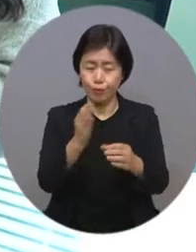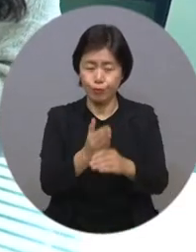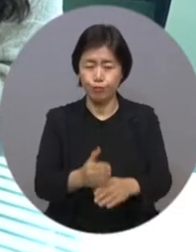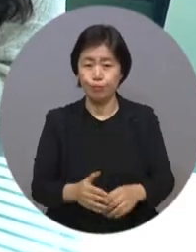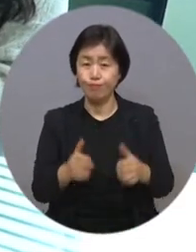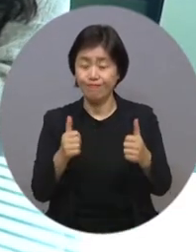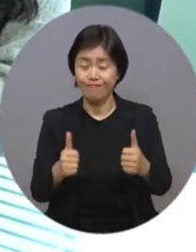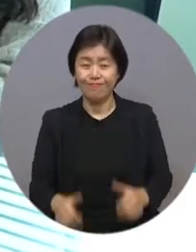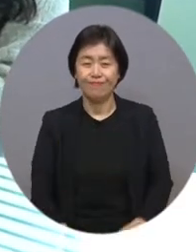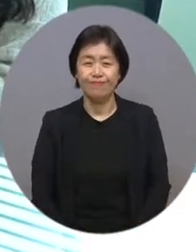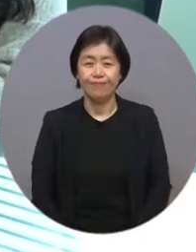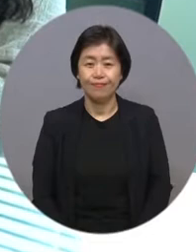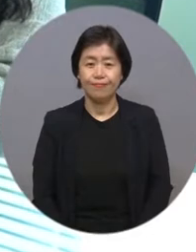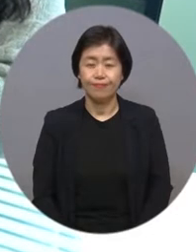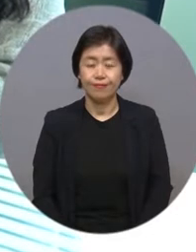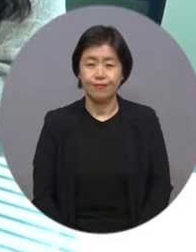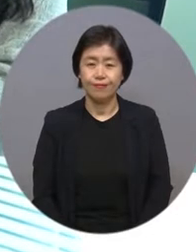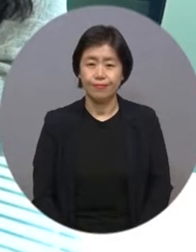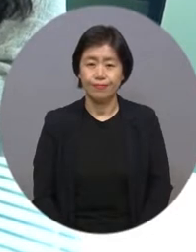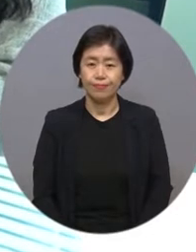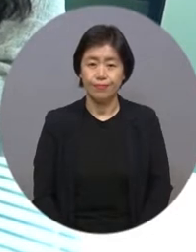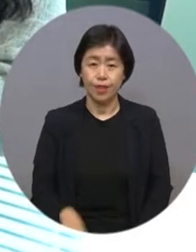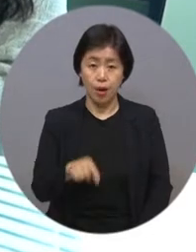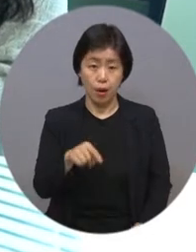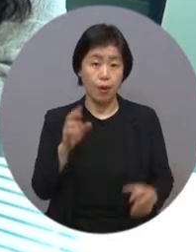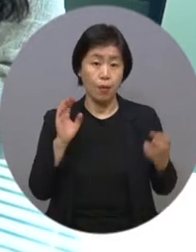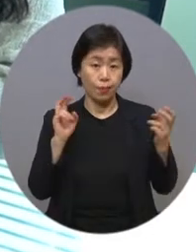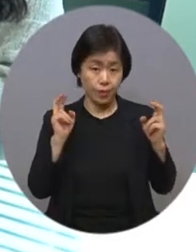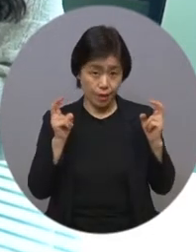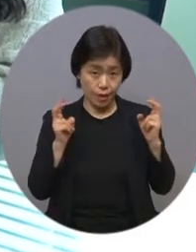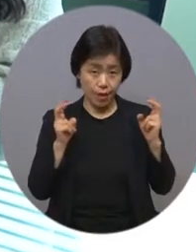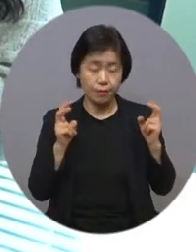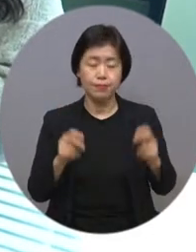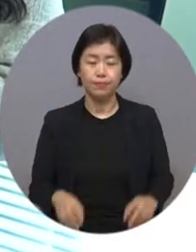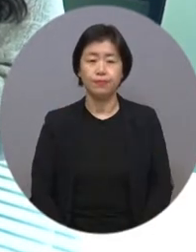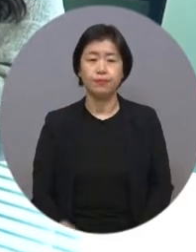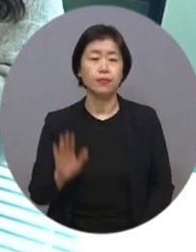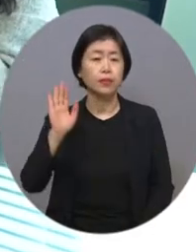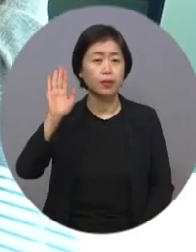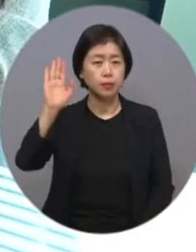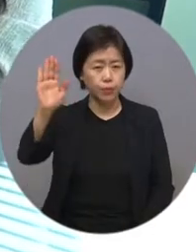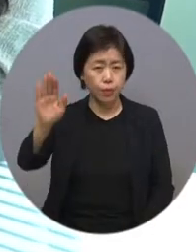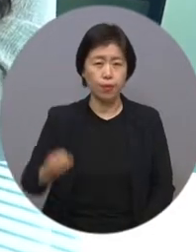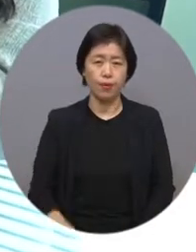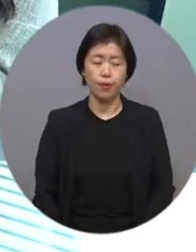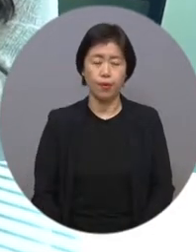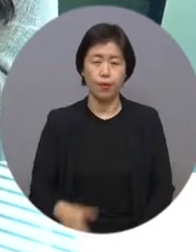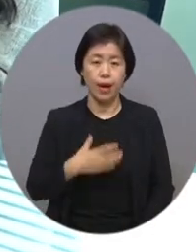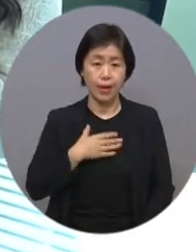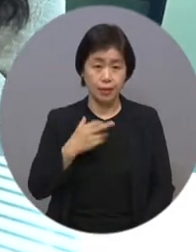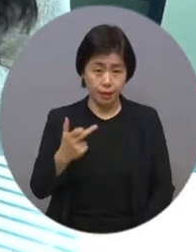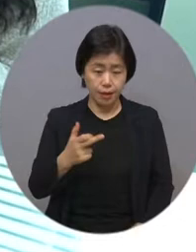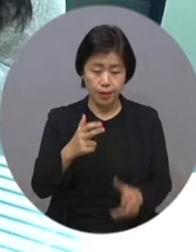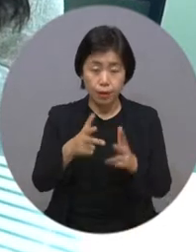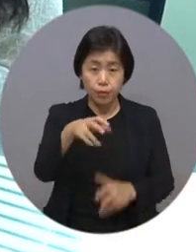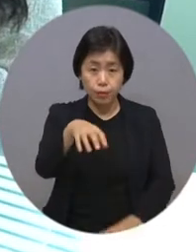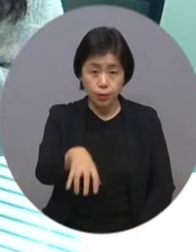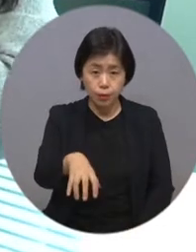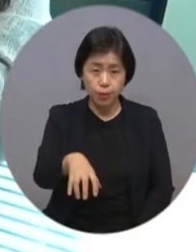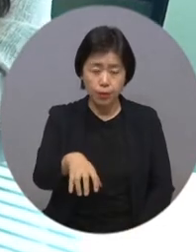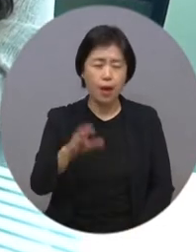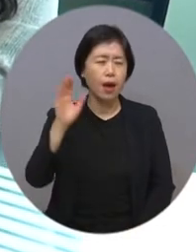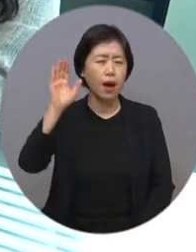생각이 드는데요. 그러면 이제 캐논 코리아 여기 주식회사가 앞으로 안산 사업소가 특히 앞으로 어떤